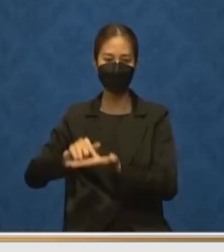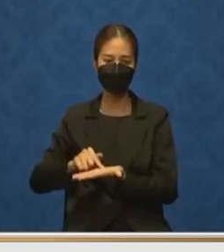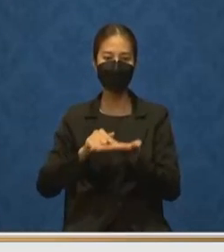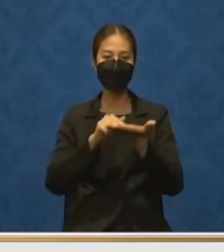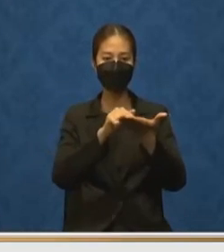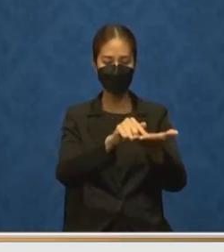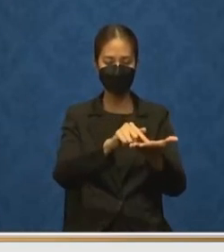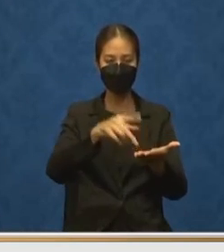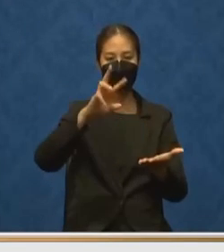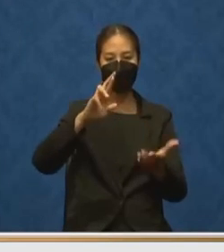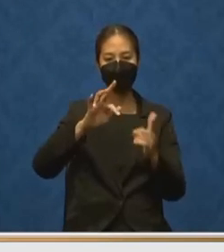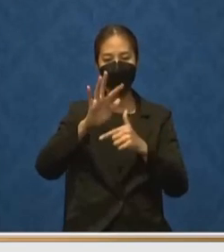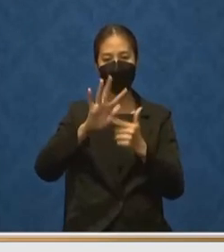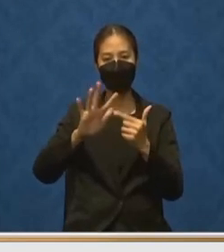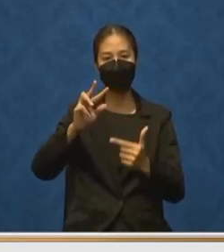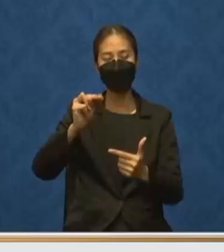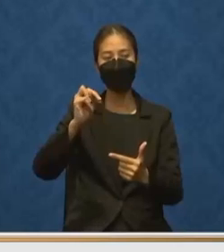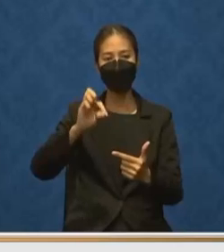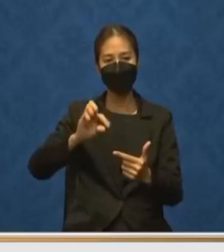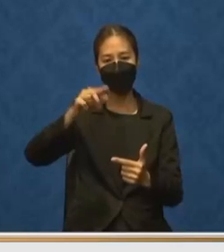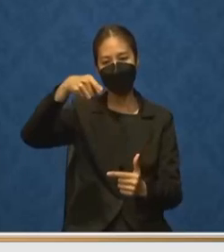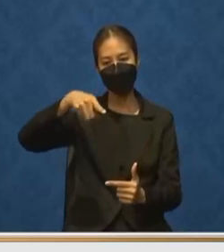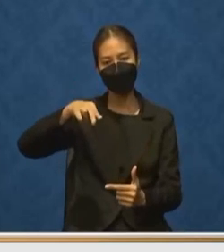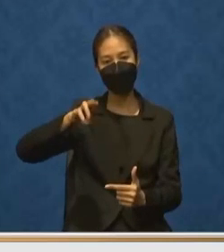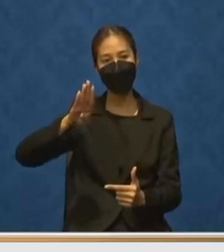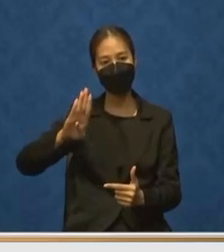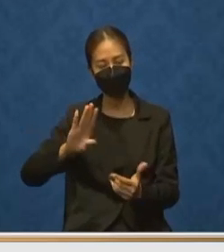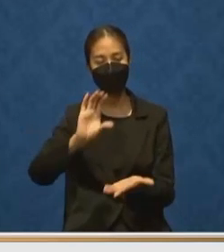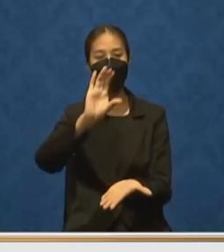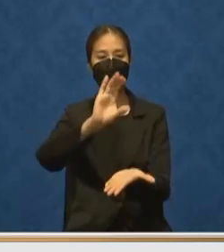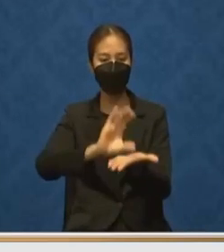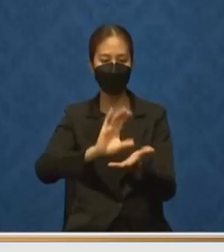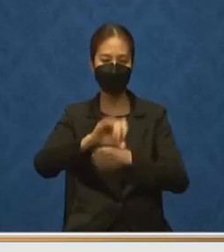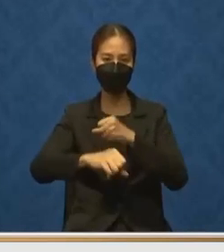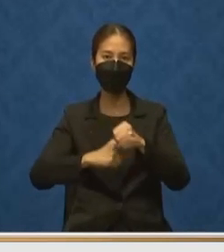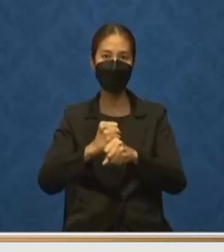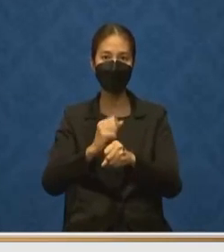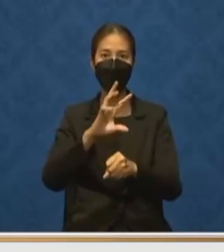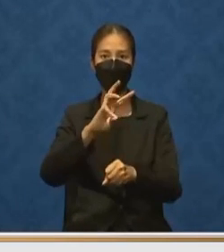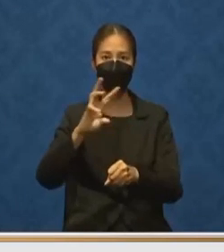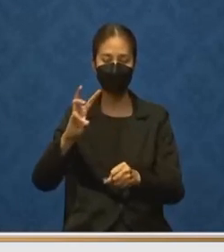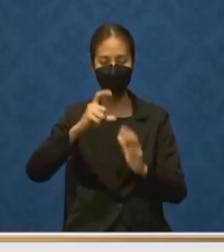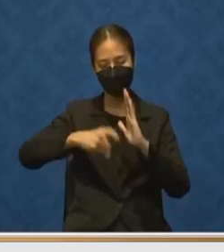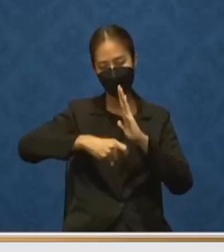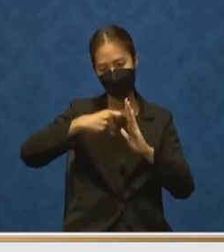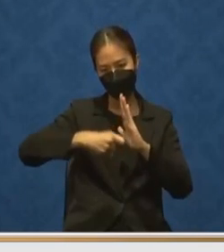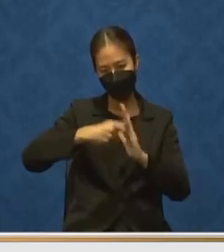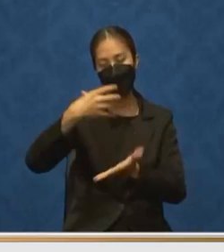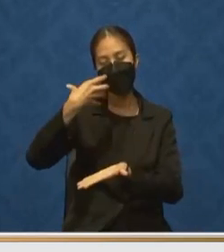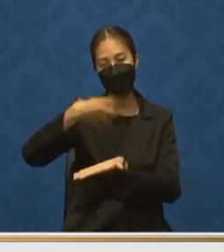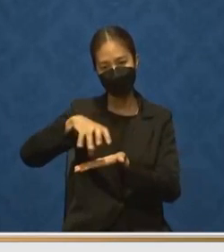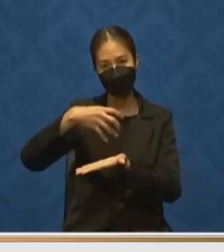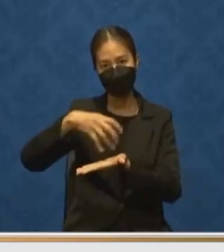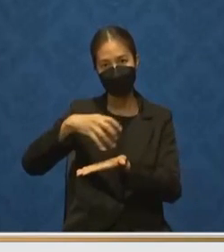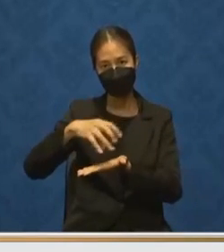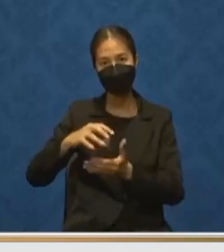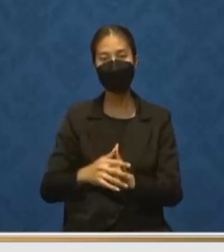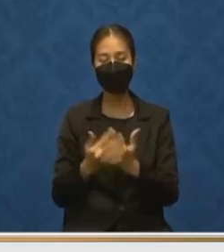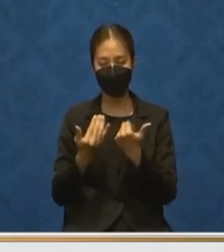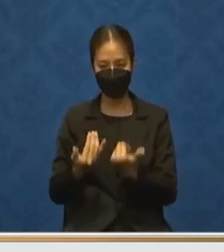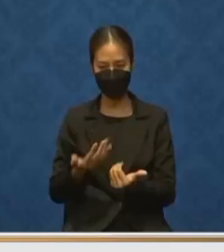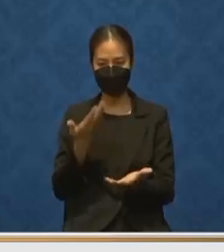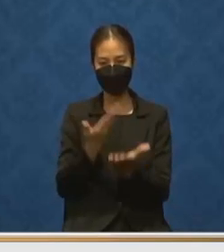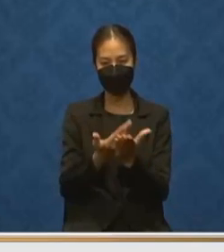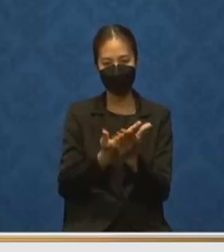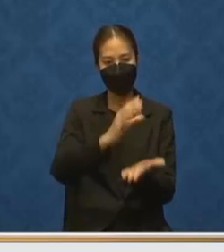ณรายจ่ายประจำปีงบประมาณพ.ศ. 2566โดยมีหลักการและเหตุผลดังนี้เราได้ตั้งงบประมาณรายจ่าย